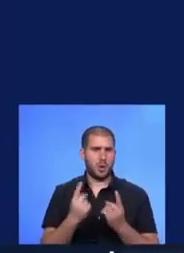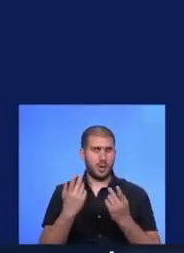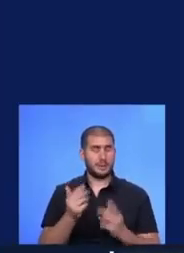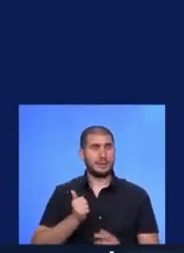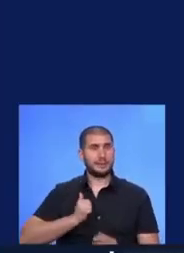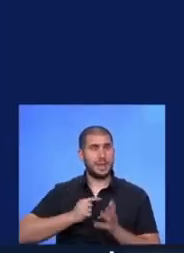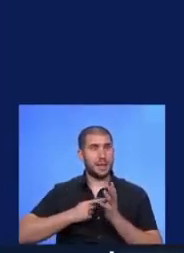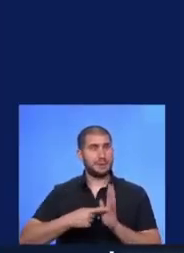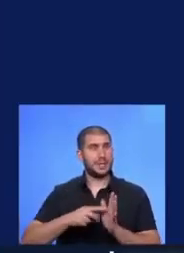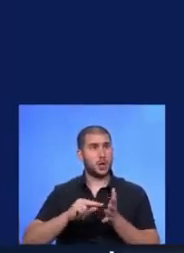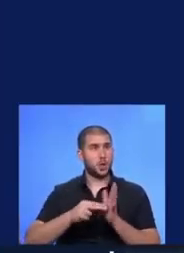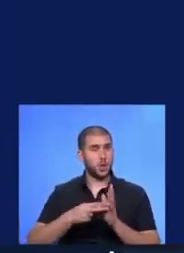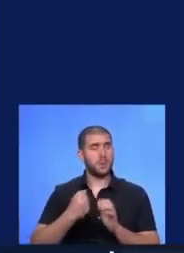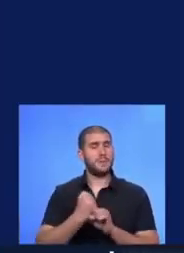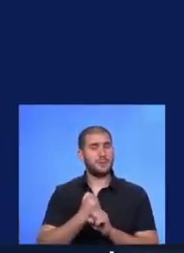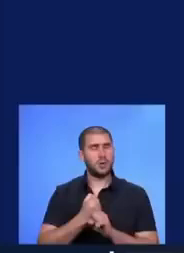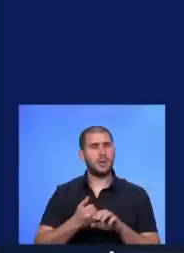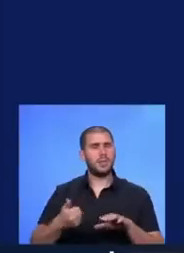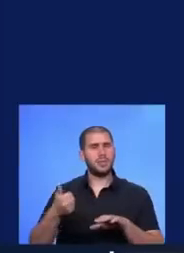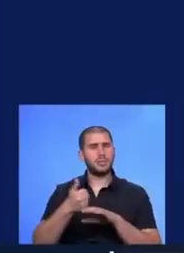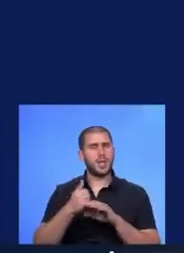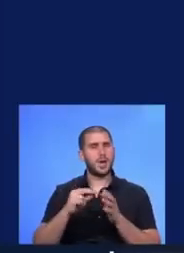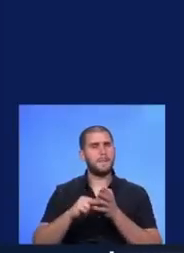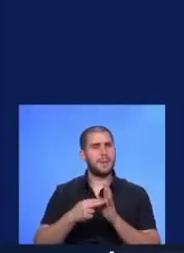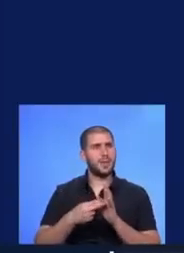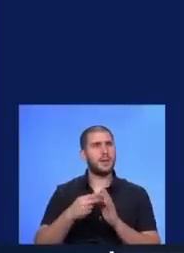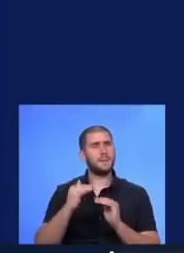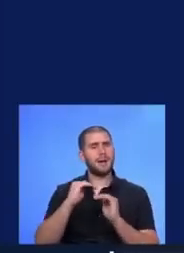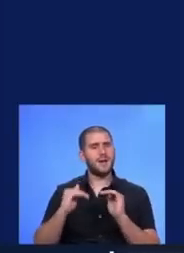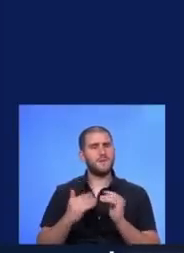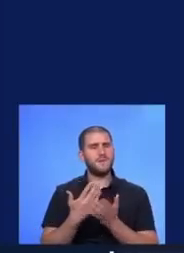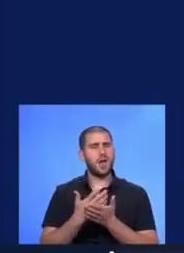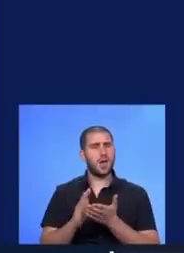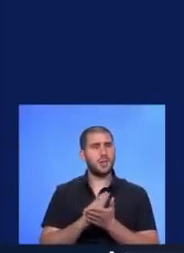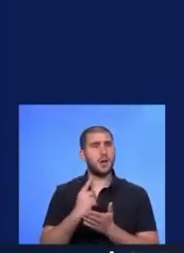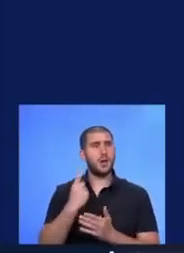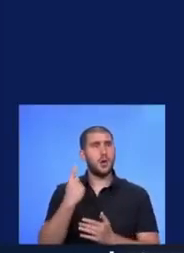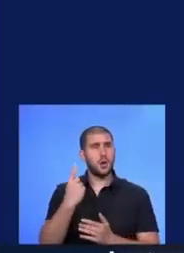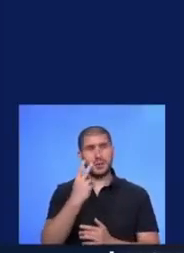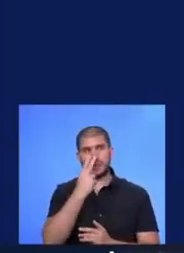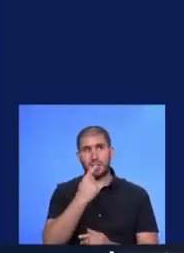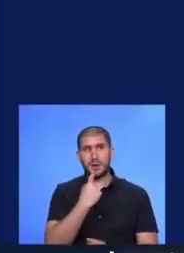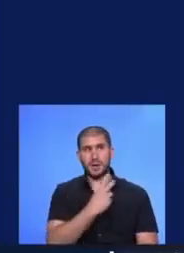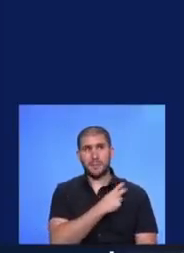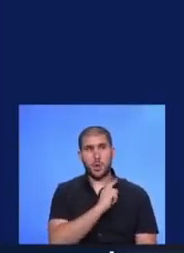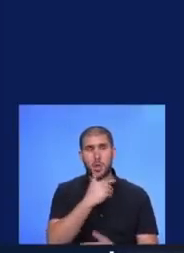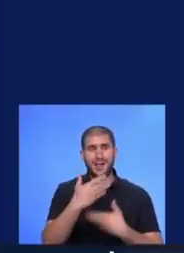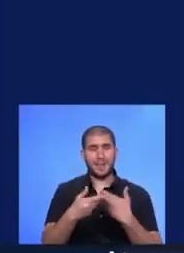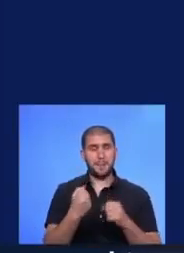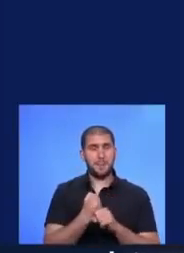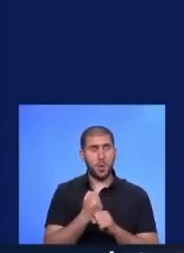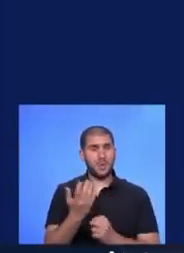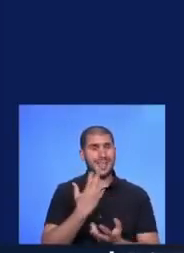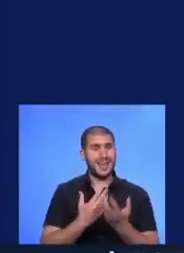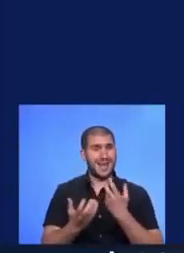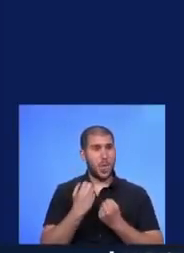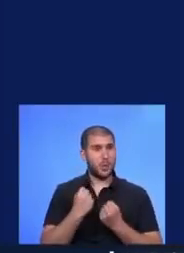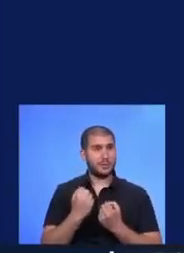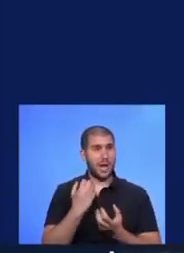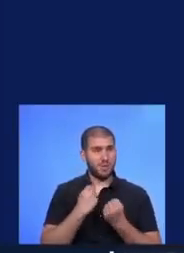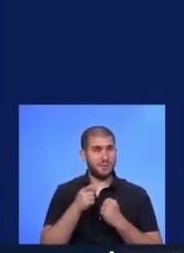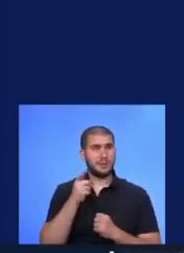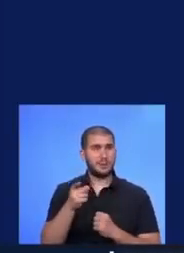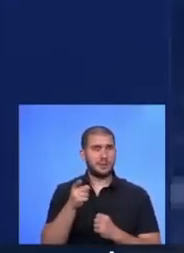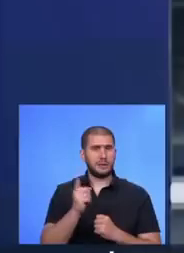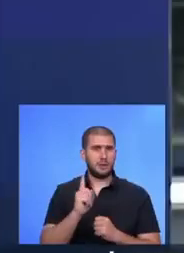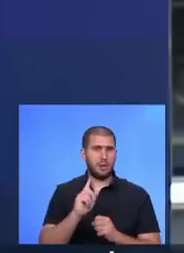מציג את תוכניותיו המבצעיות לדרג המדיני וחפוף להחלטתו. כל ניסיון לטעון כי הרמטכ"ל לא קידם פעילות לחילוץ חטופים הוא משולל